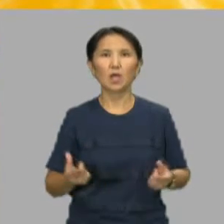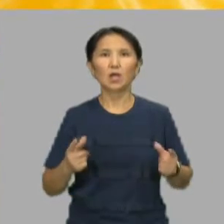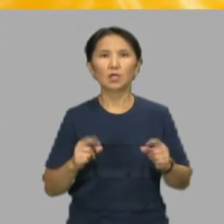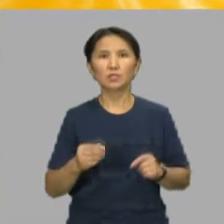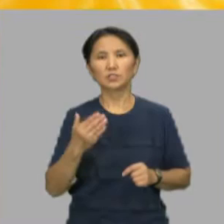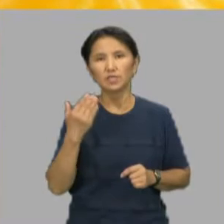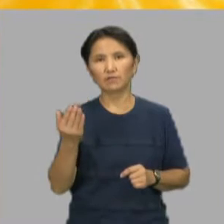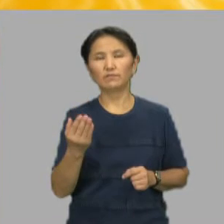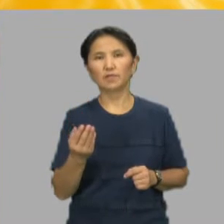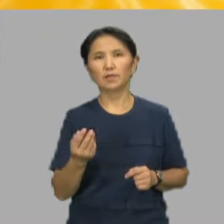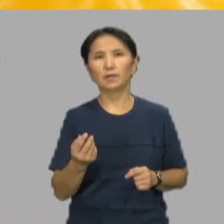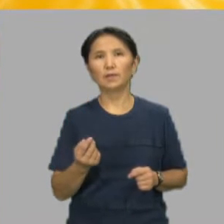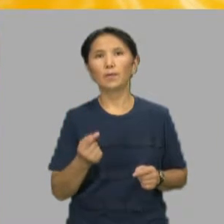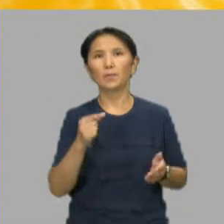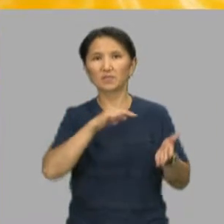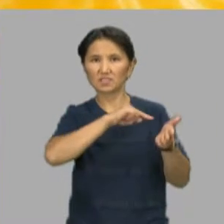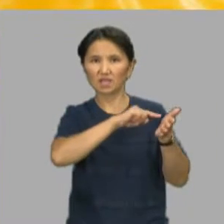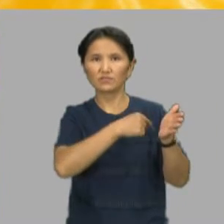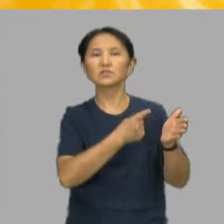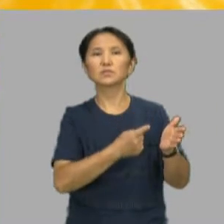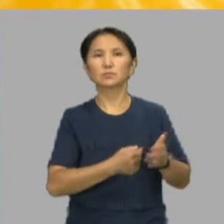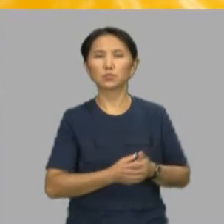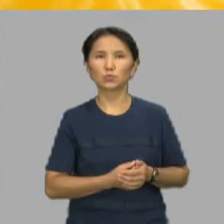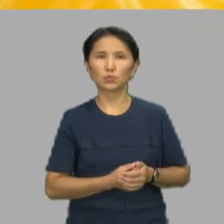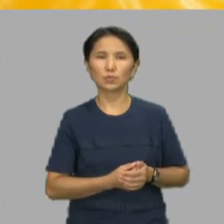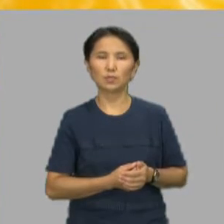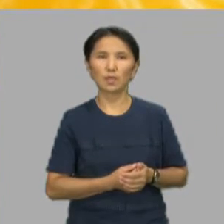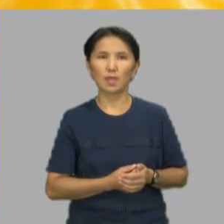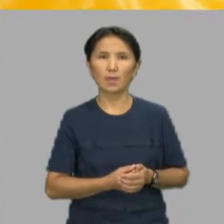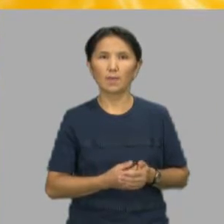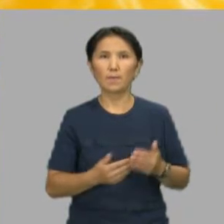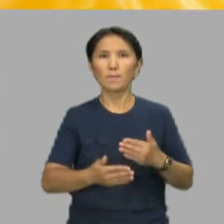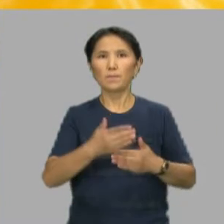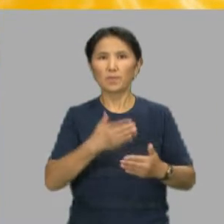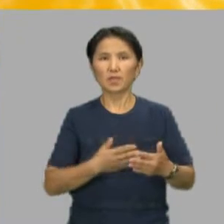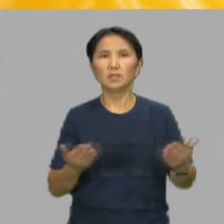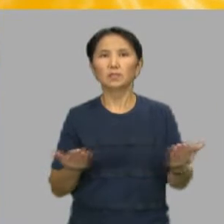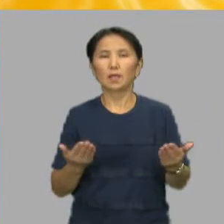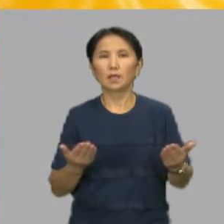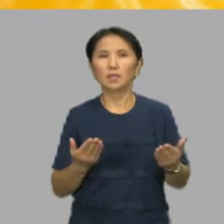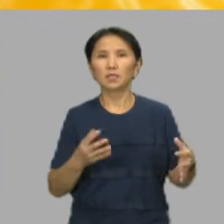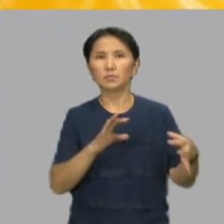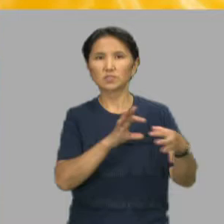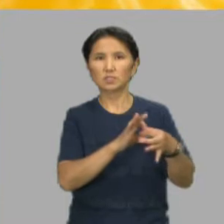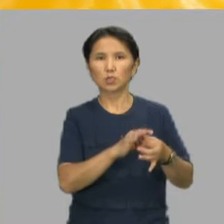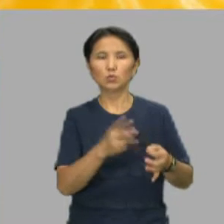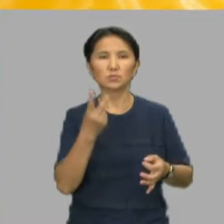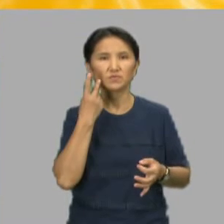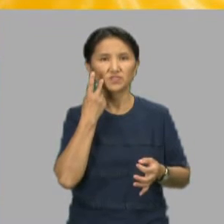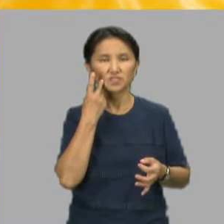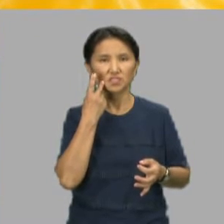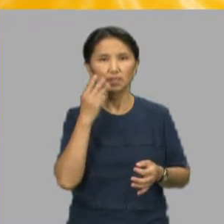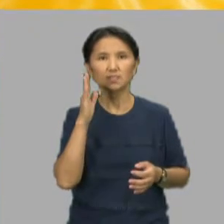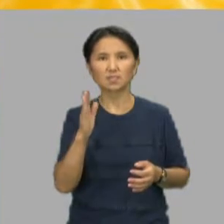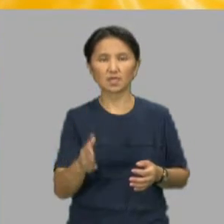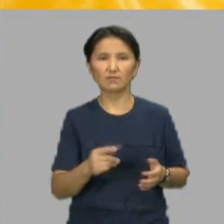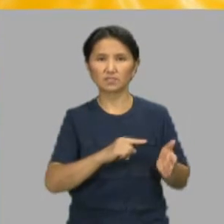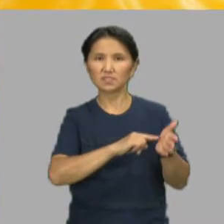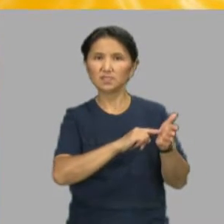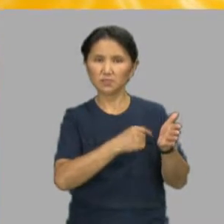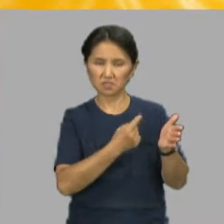Где вы поставите запятую? Перед какими союзами всегда